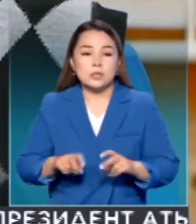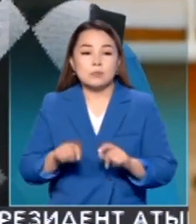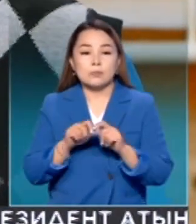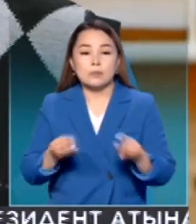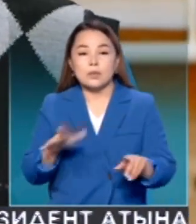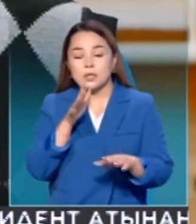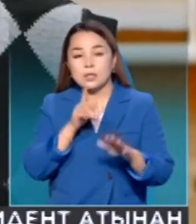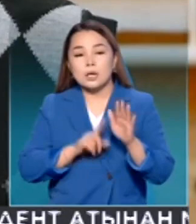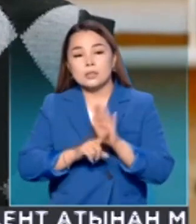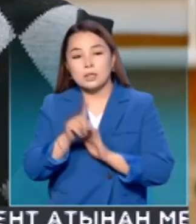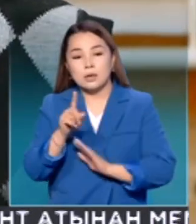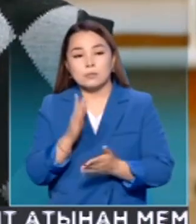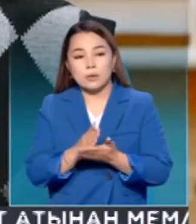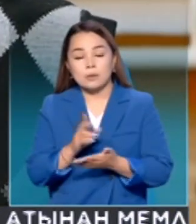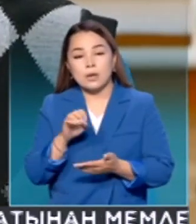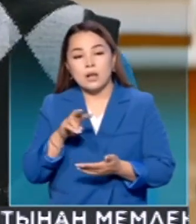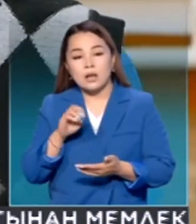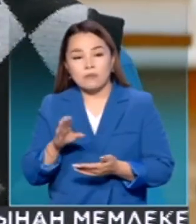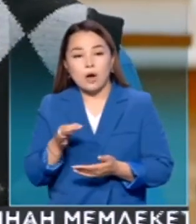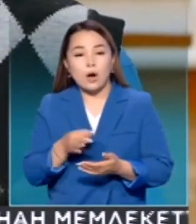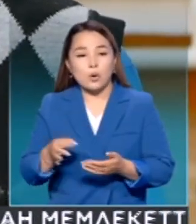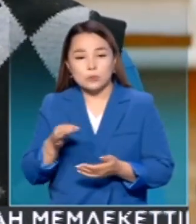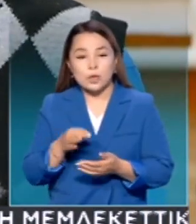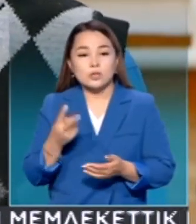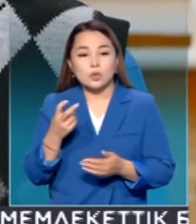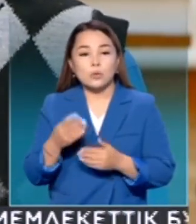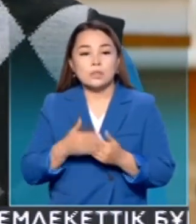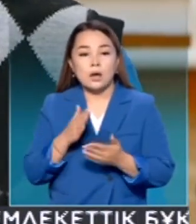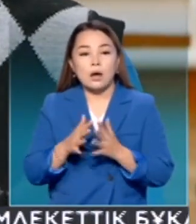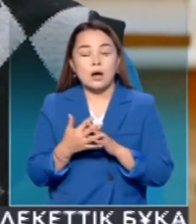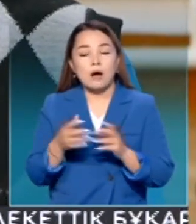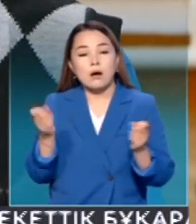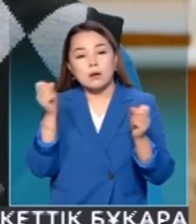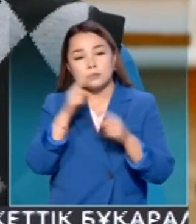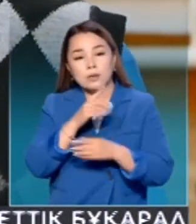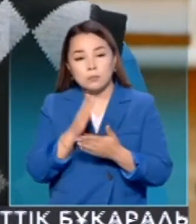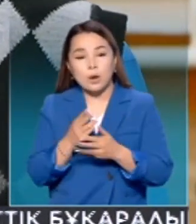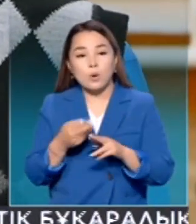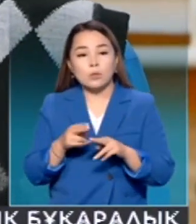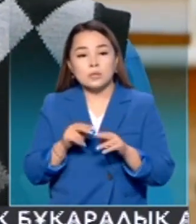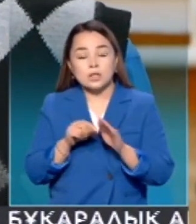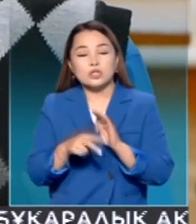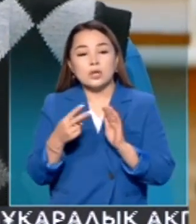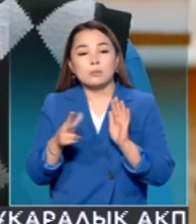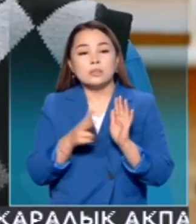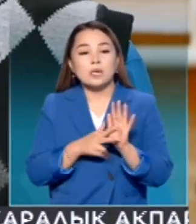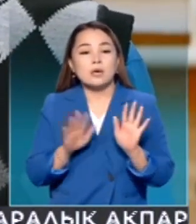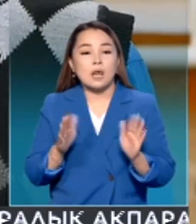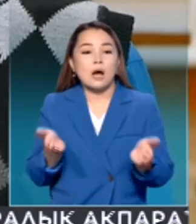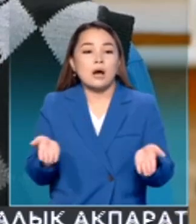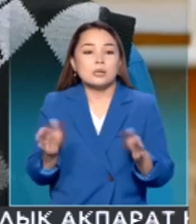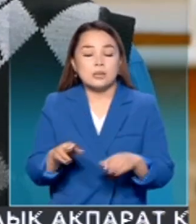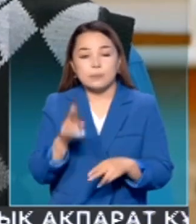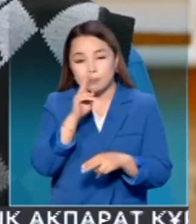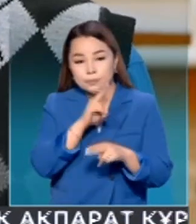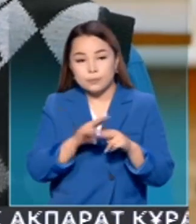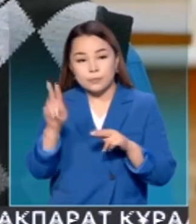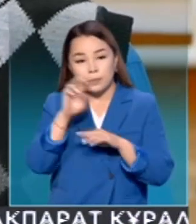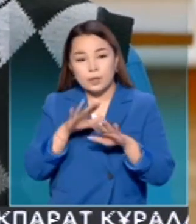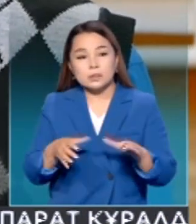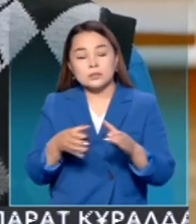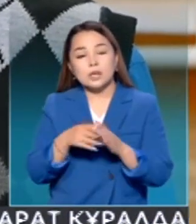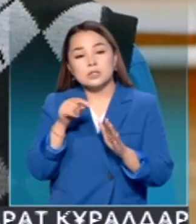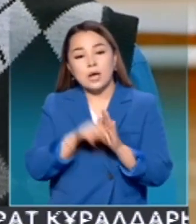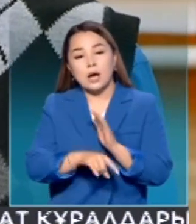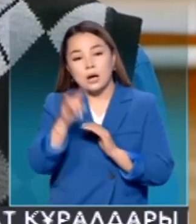бастап айналсам, тек Беляев ауданында 200-ден астам ауылдың болғаны анықталды. Қазір оның 28-і ғана қалған. Жойылып кеткен елді мекендердің